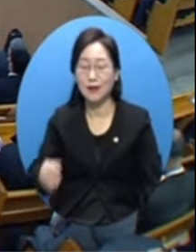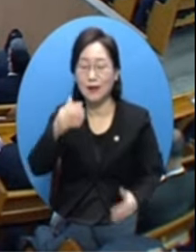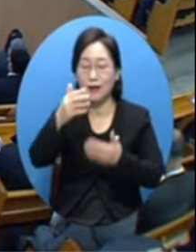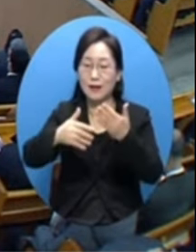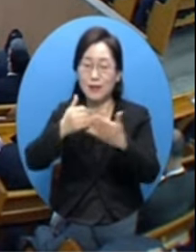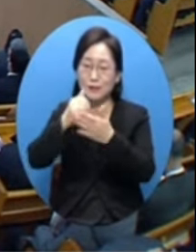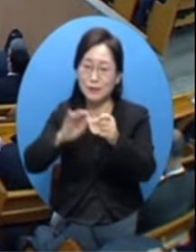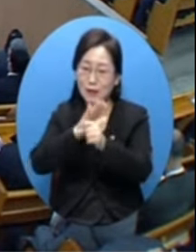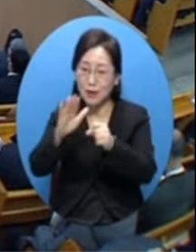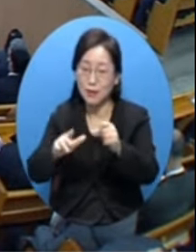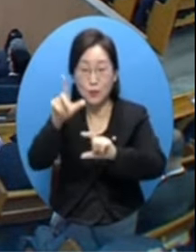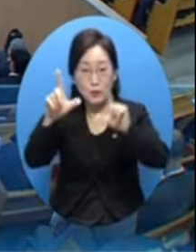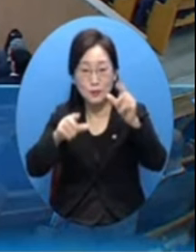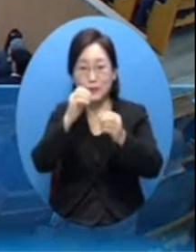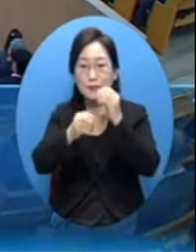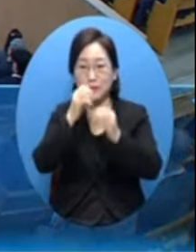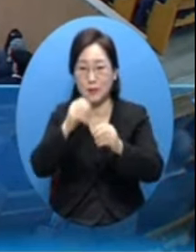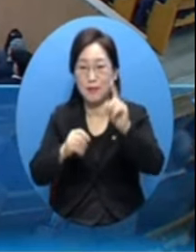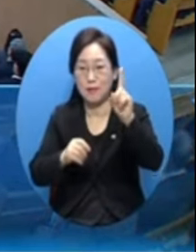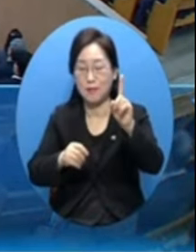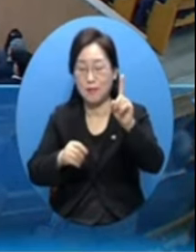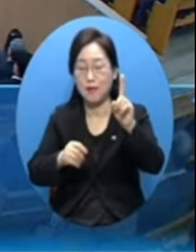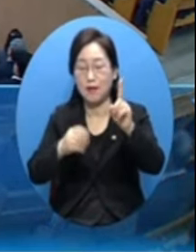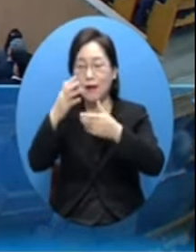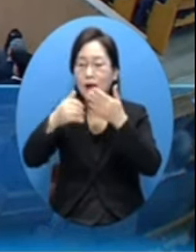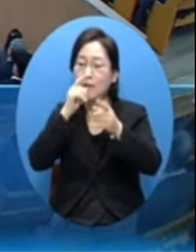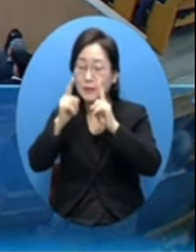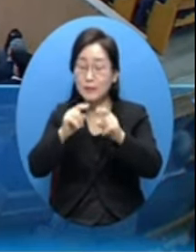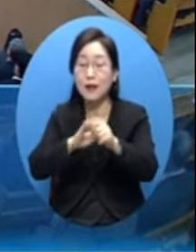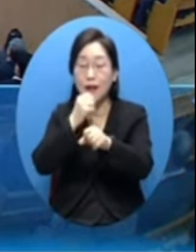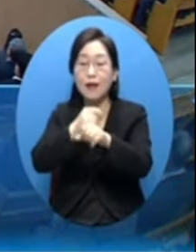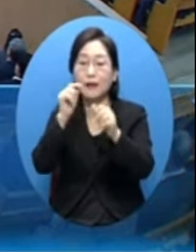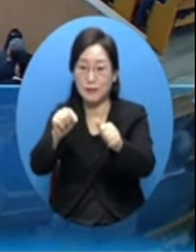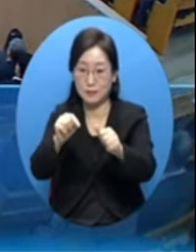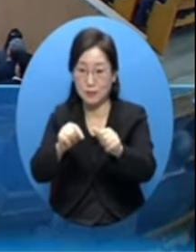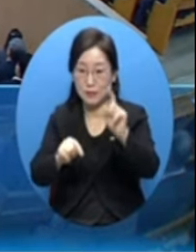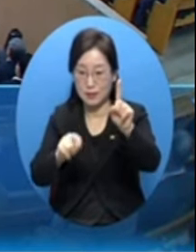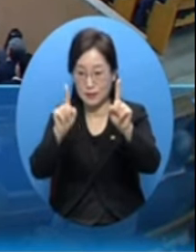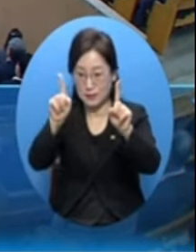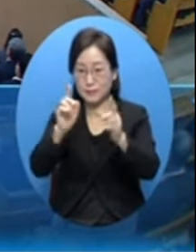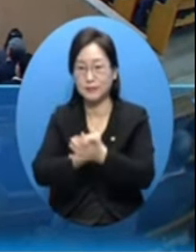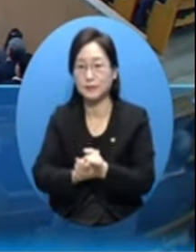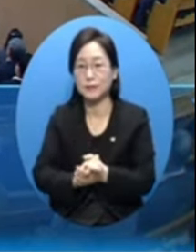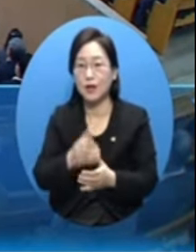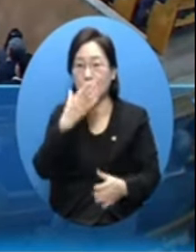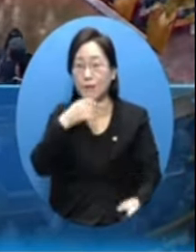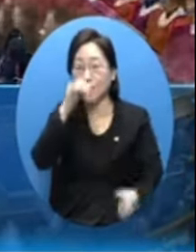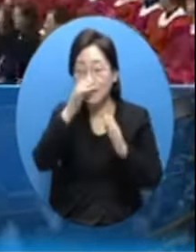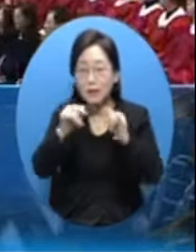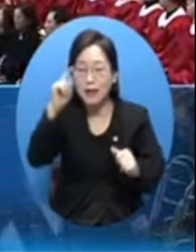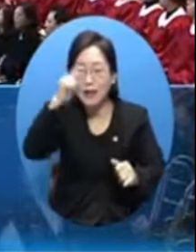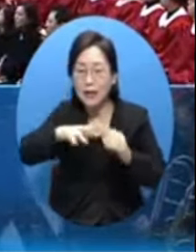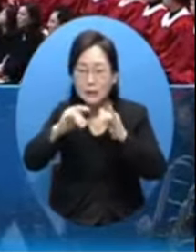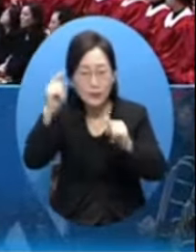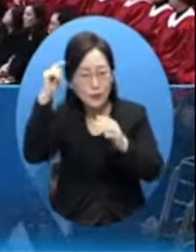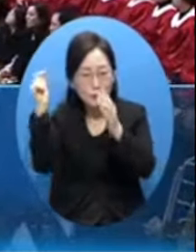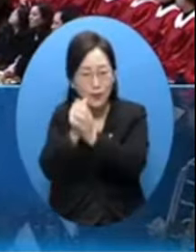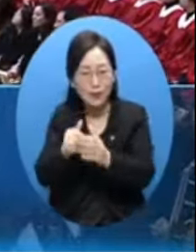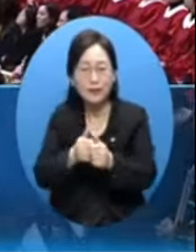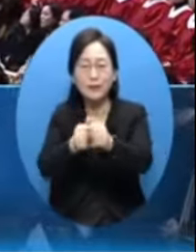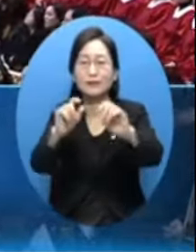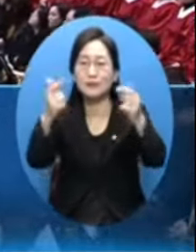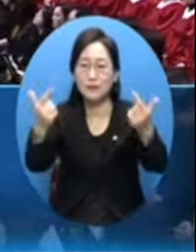대해서 시편 1편은 하나님 말씀을 사랑하라고 이렇게 말씀합니다 1절 3절입니다 복 있는 사람은 악인들의 꾀를 따르지